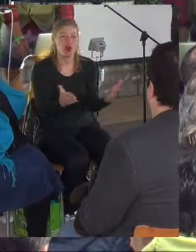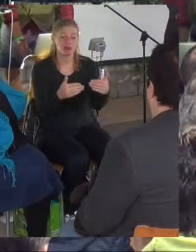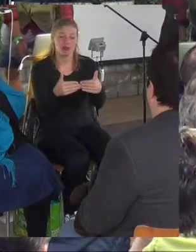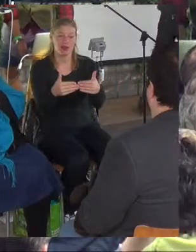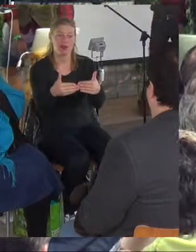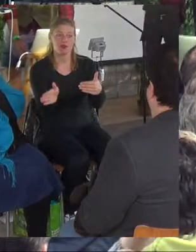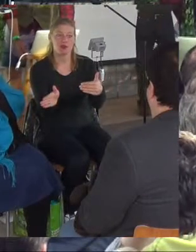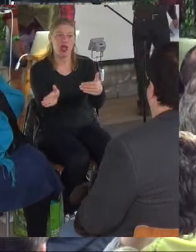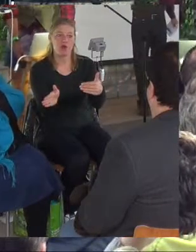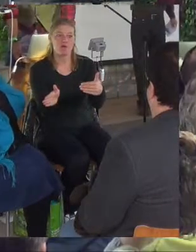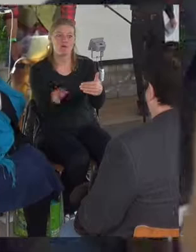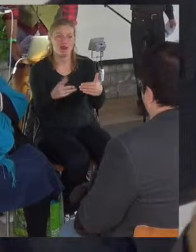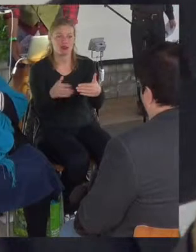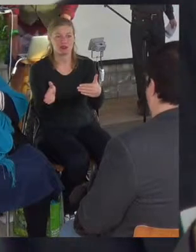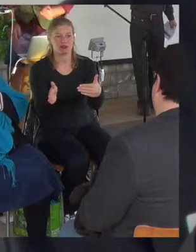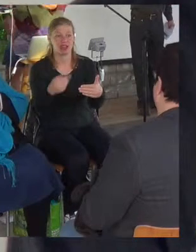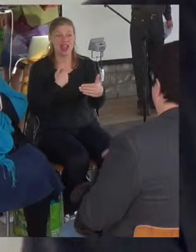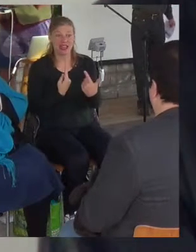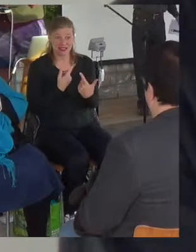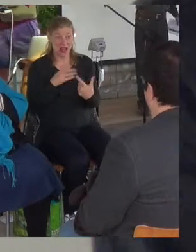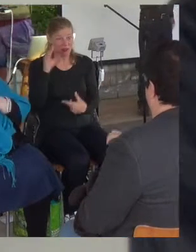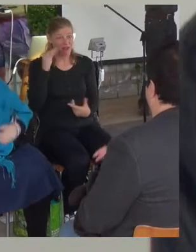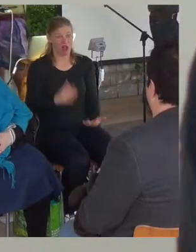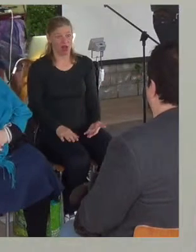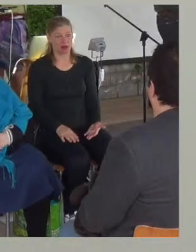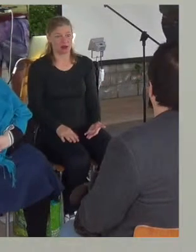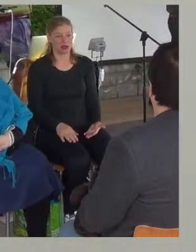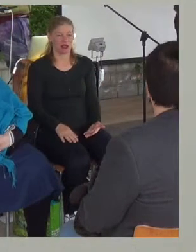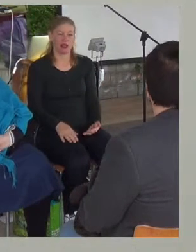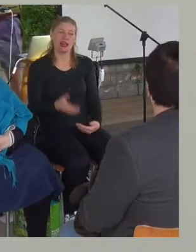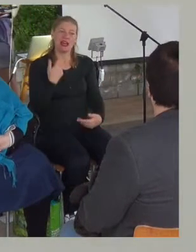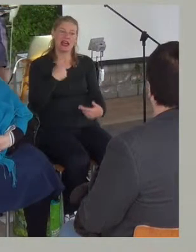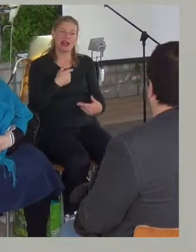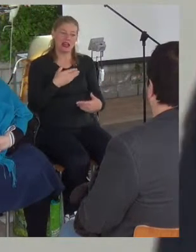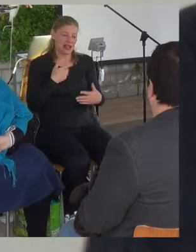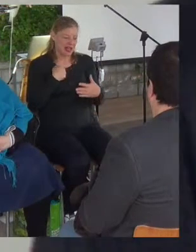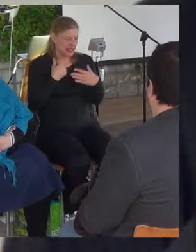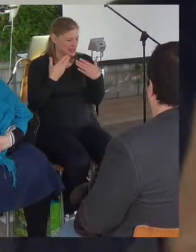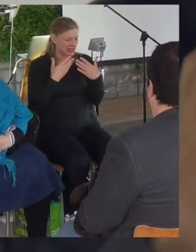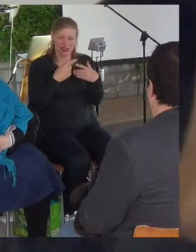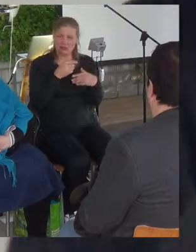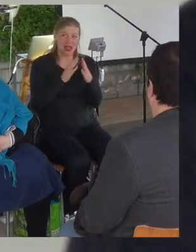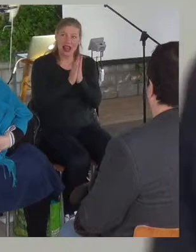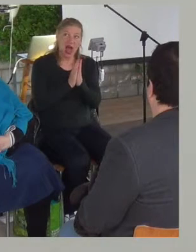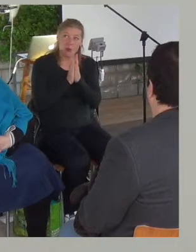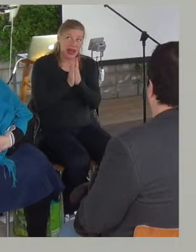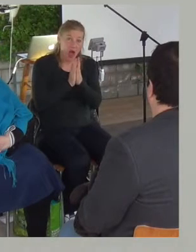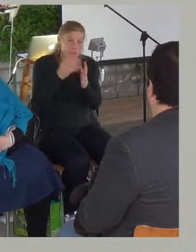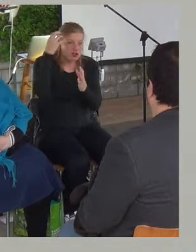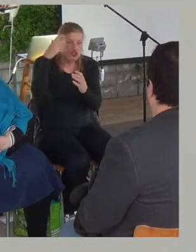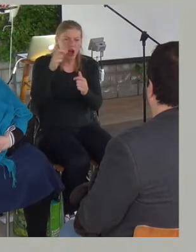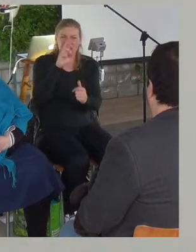Ich hab's erfahren. Sobald ich aufgehört habe, an den Staat zu glauben, Sozialämter,